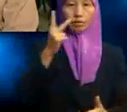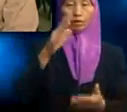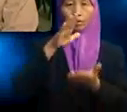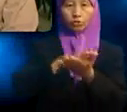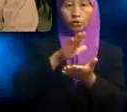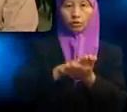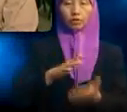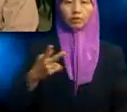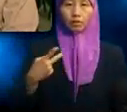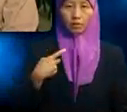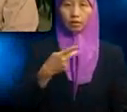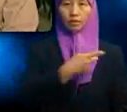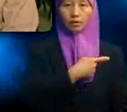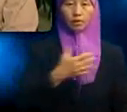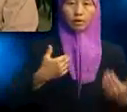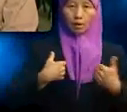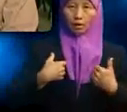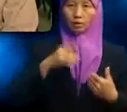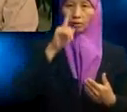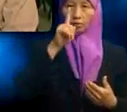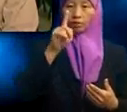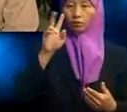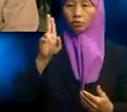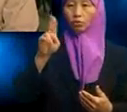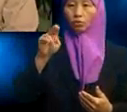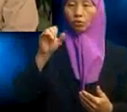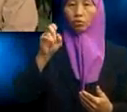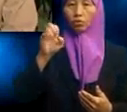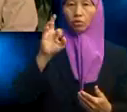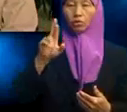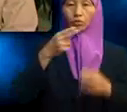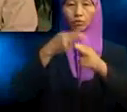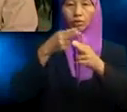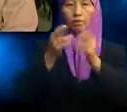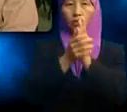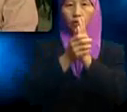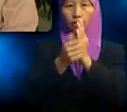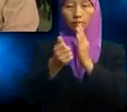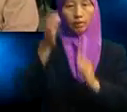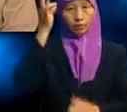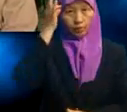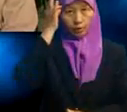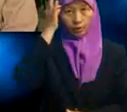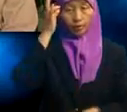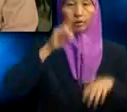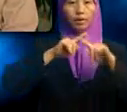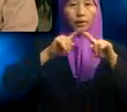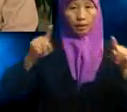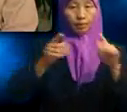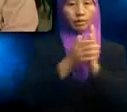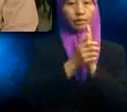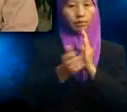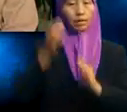sekolah-sekolah kita, terdapat satu unsur yang dinamakan kemahiran berfikir. Namun demikian, kemahiran